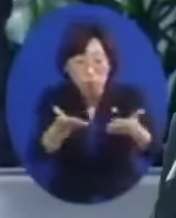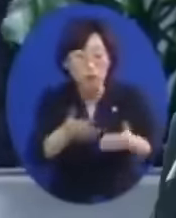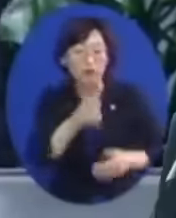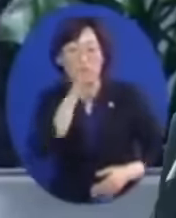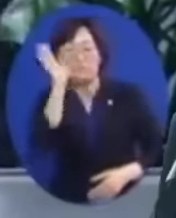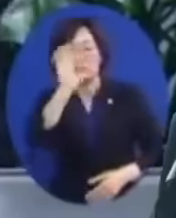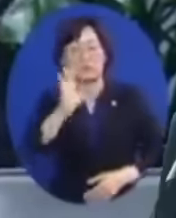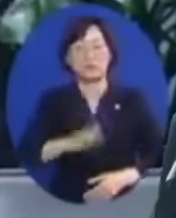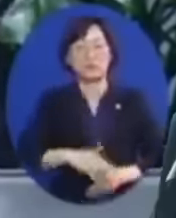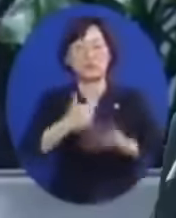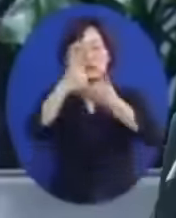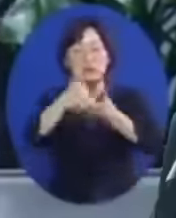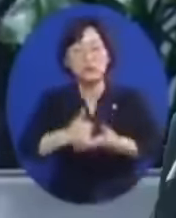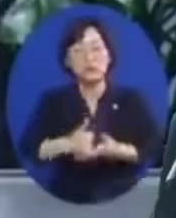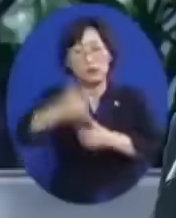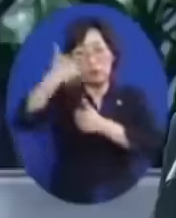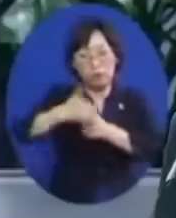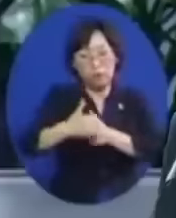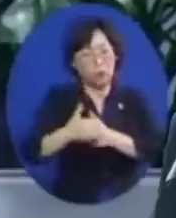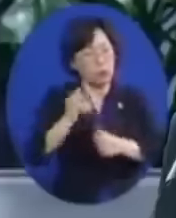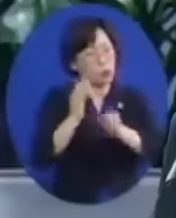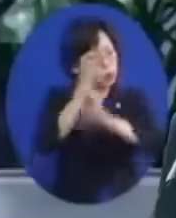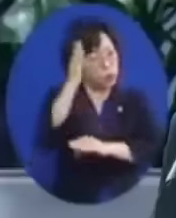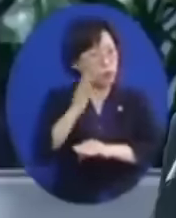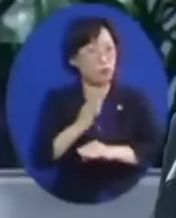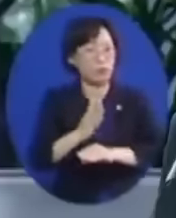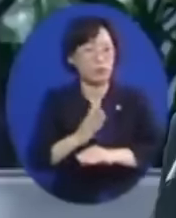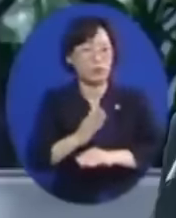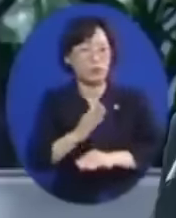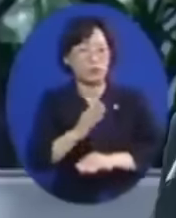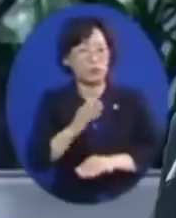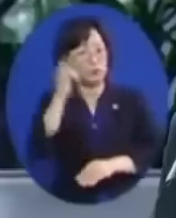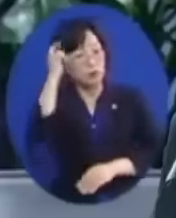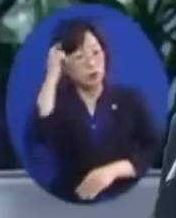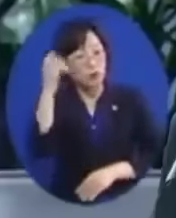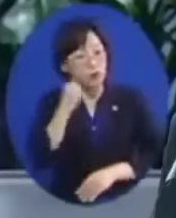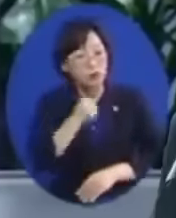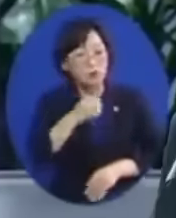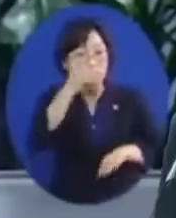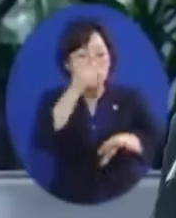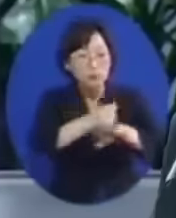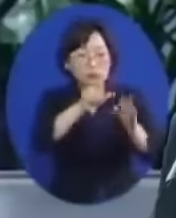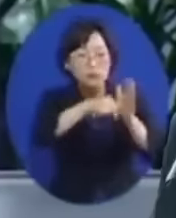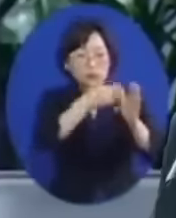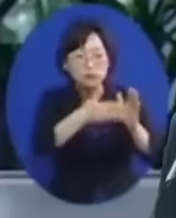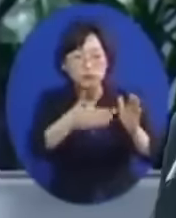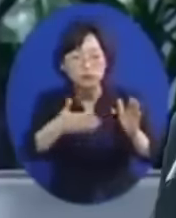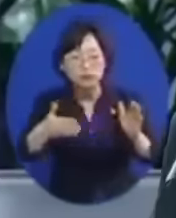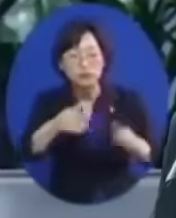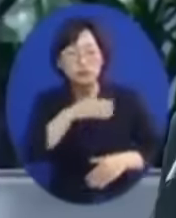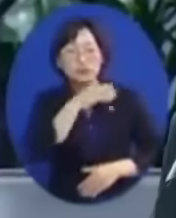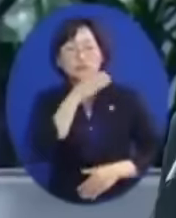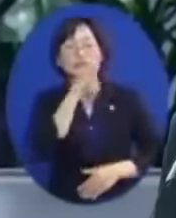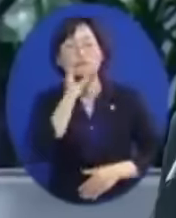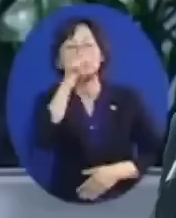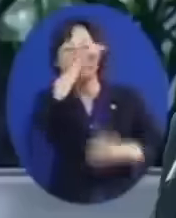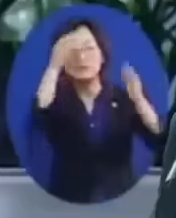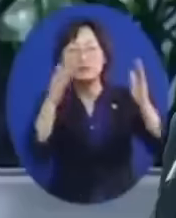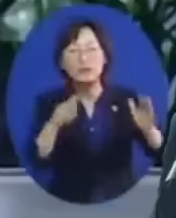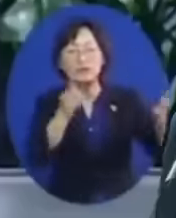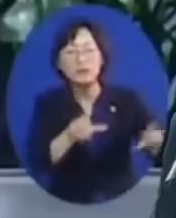주님이 요구해도 너무 과도한 것을 요구하셨다고 생각을 했는데 세월이 흐르고 나이가 먹고 인생을